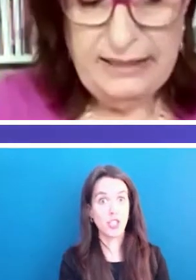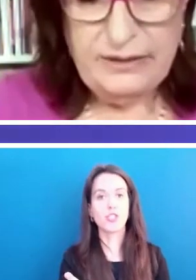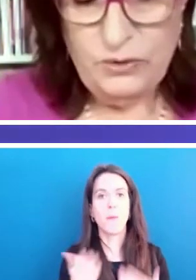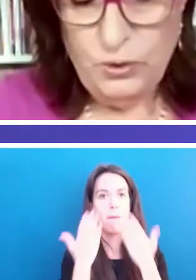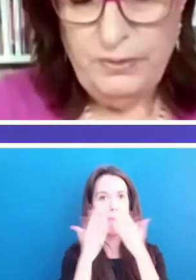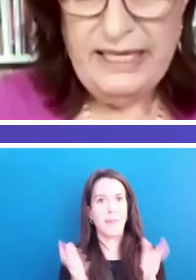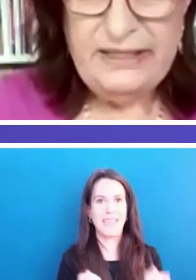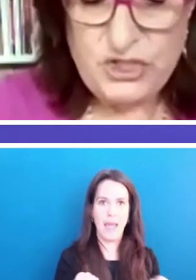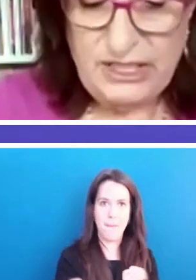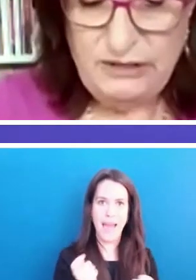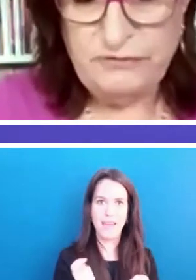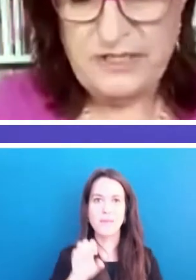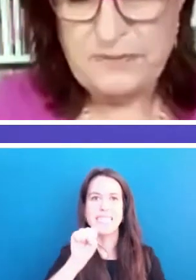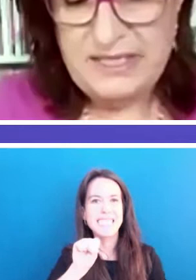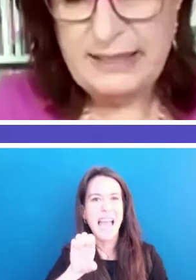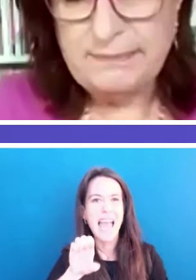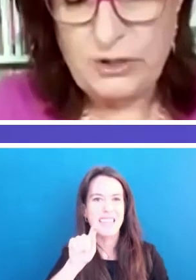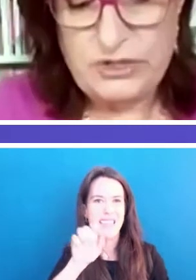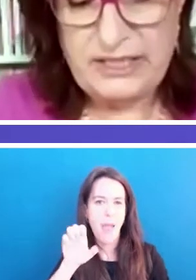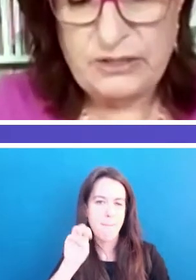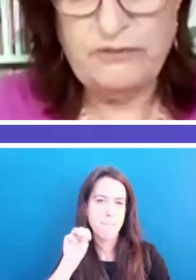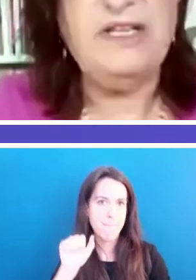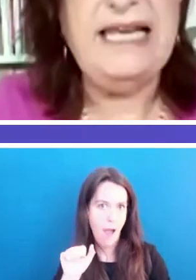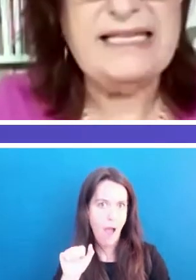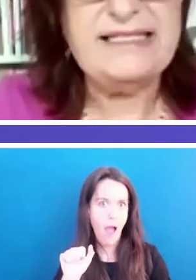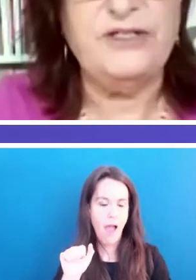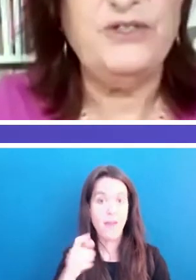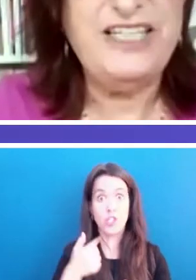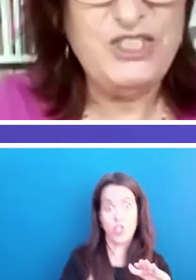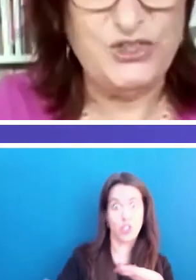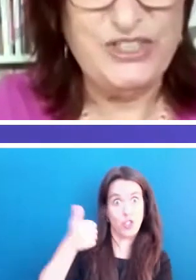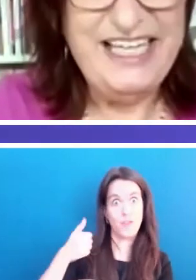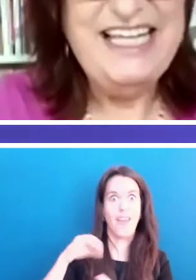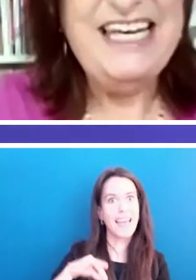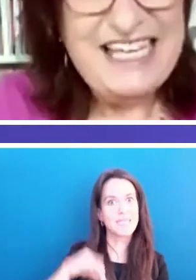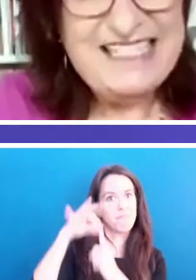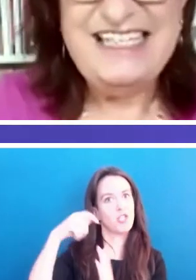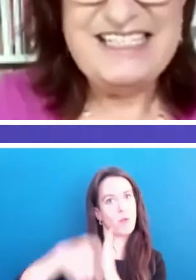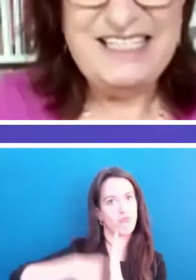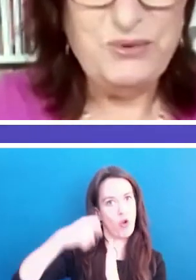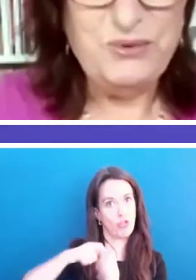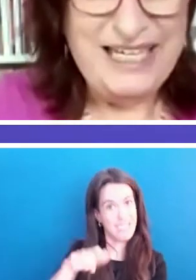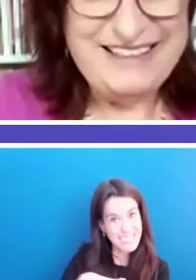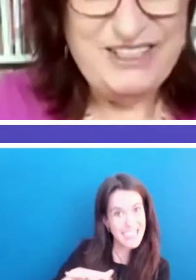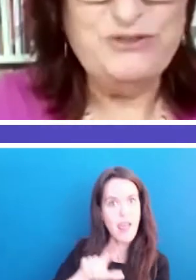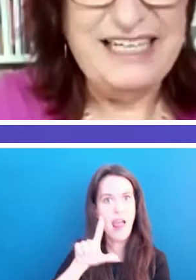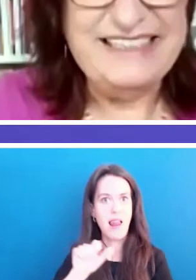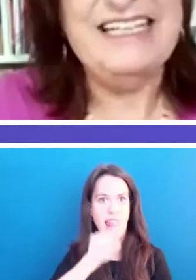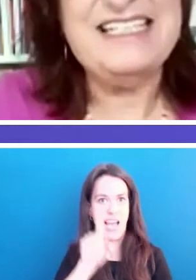وهي المديرة في زد إما في روما ورئيسة المشروع الخاص بمنطقة